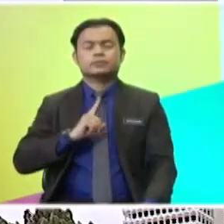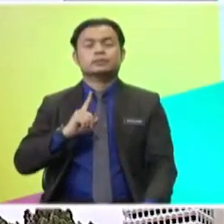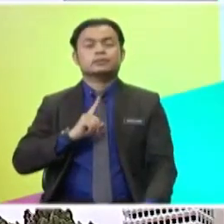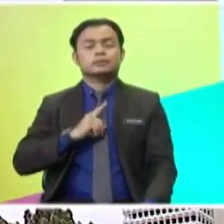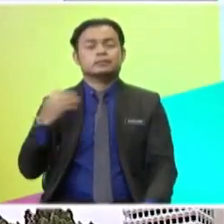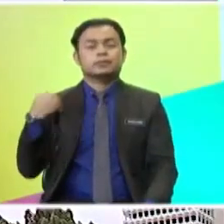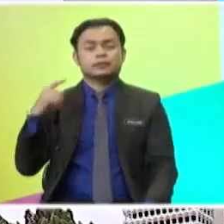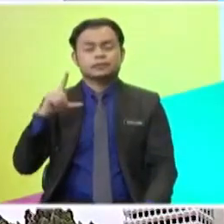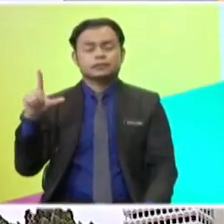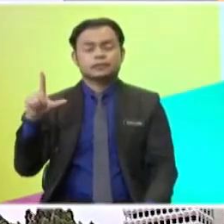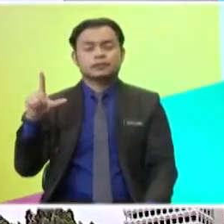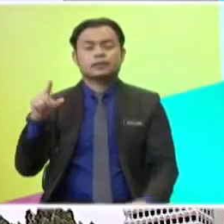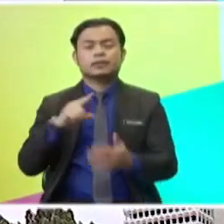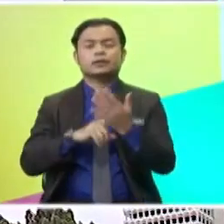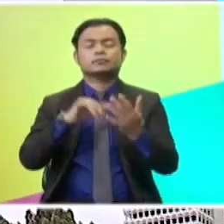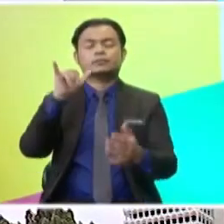unsur yang memantapkan dan